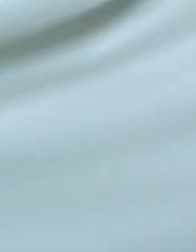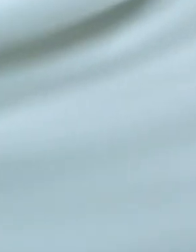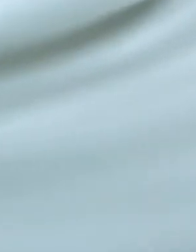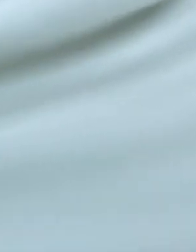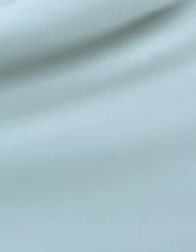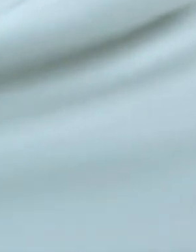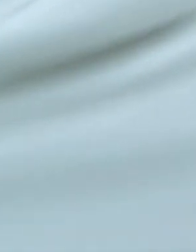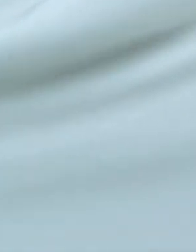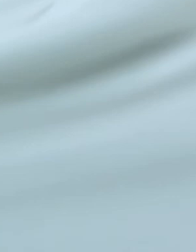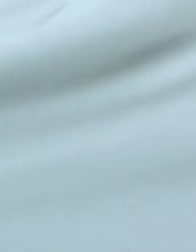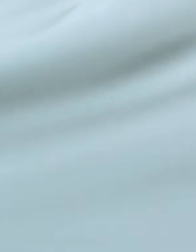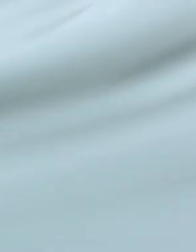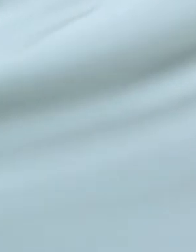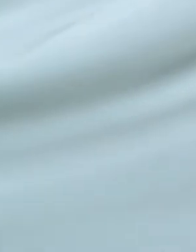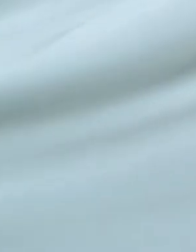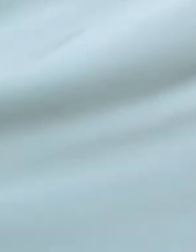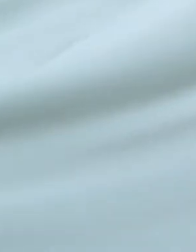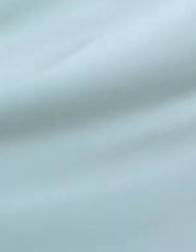으